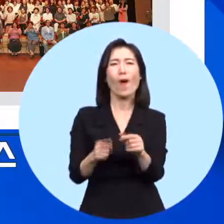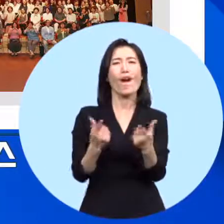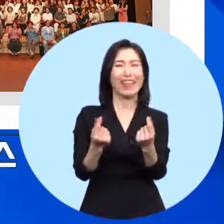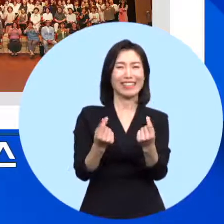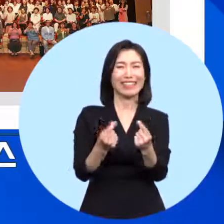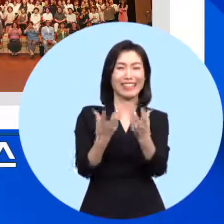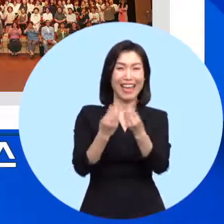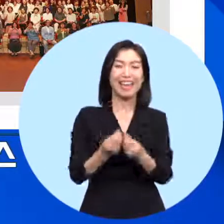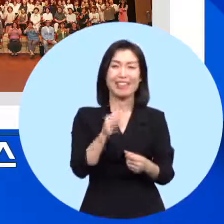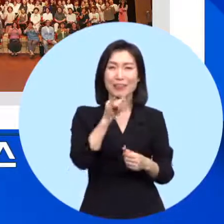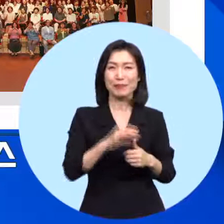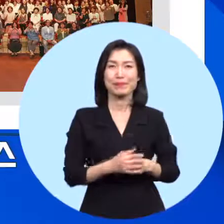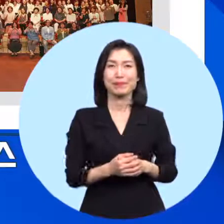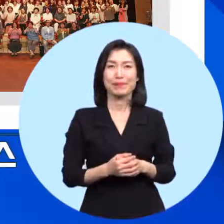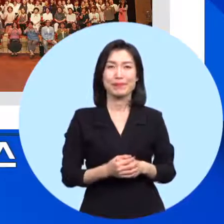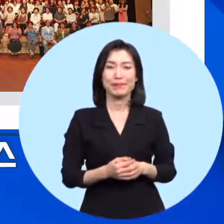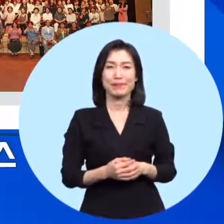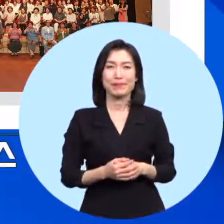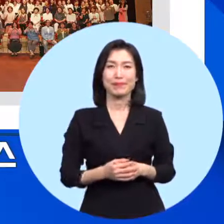것이죠.